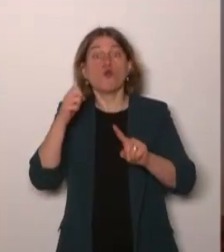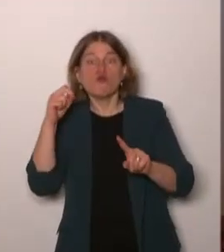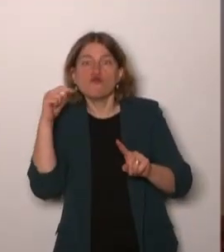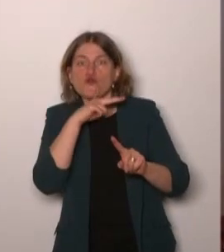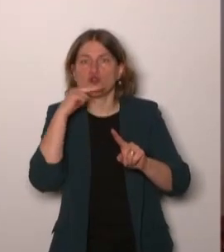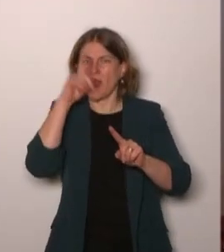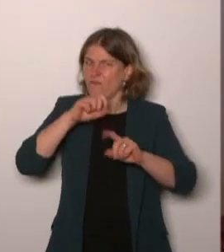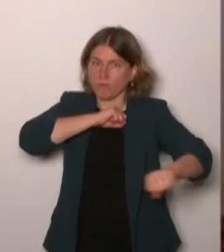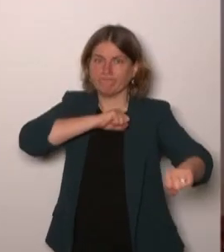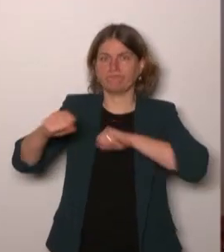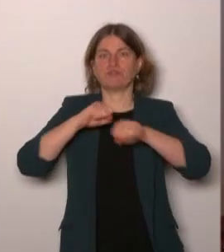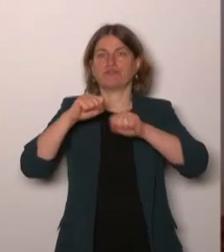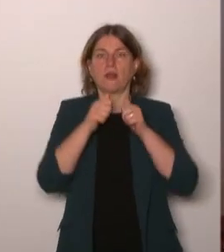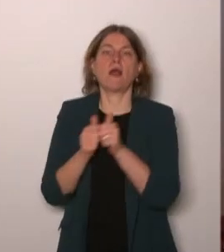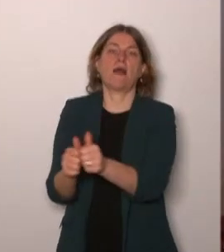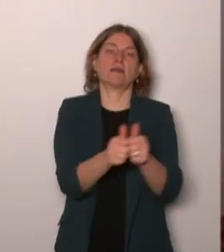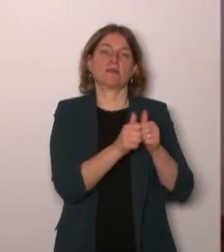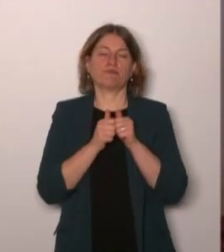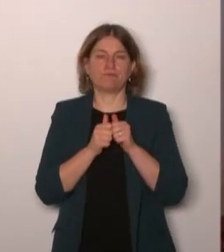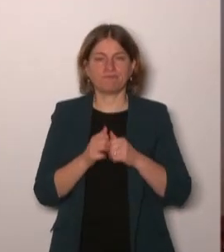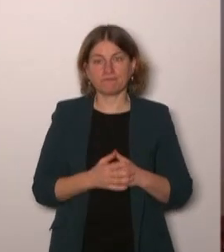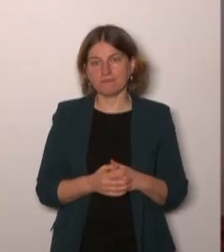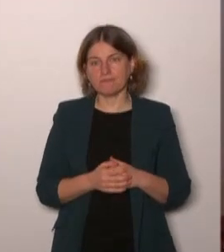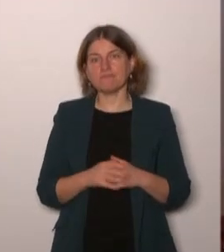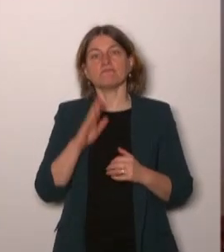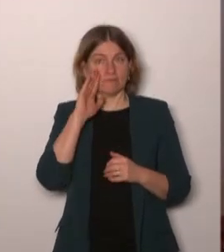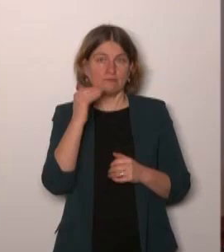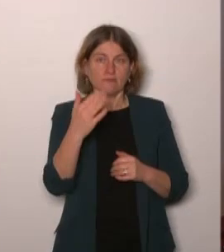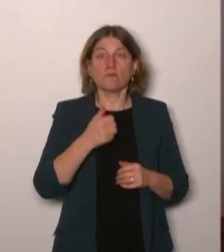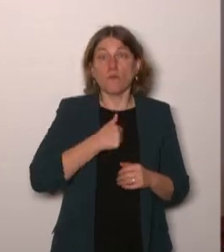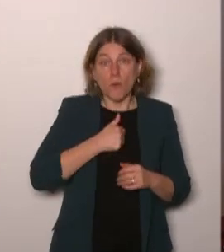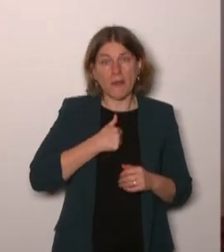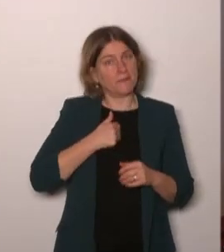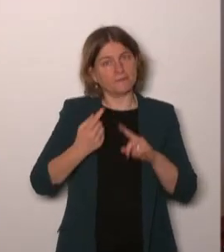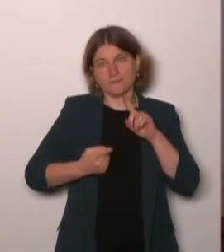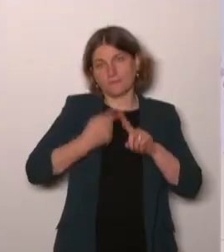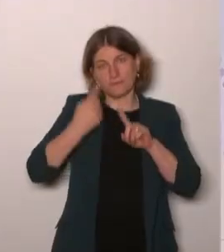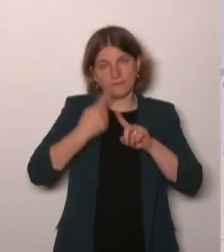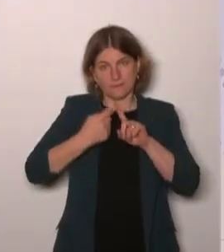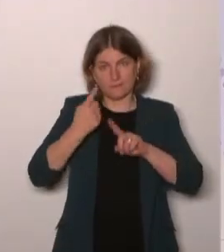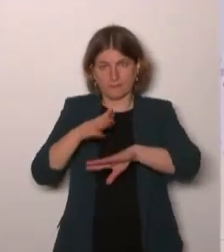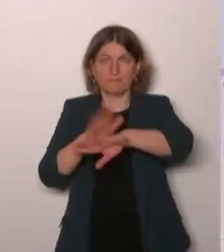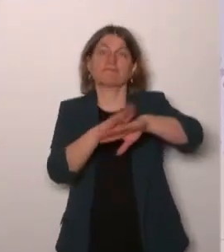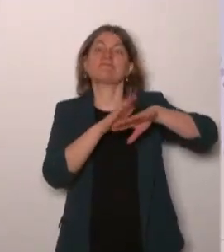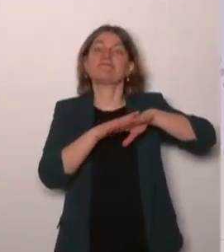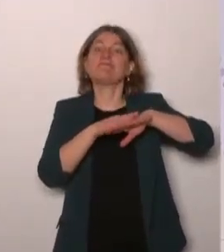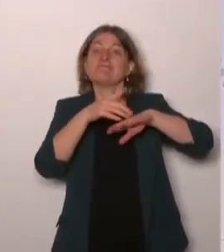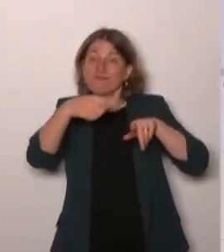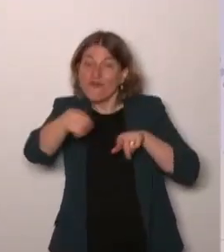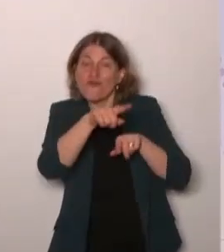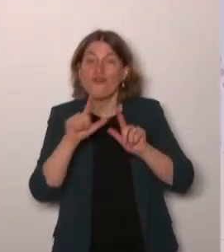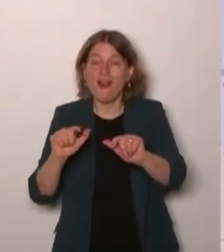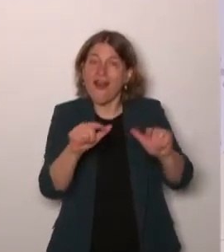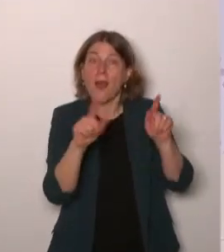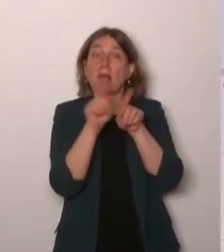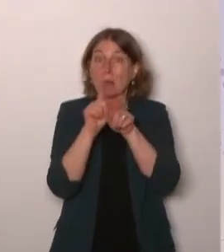d'agir ensemble. Et j'insiste sur le fait que ces masterclass, aussi bien vis-à-vis de notre auditoire connecté que vous présents dans